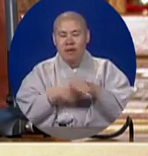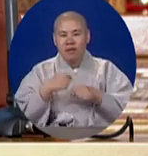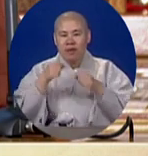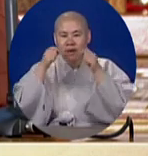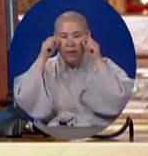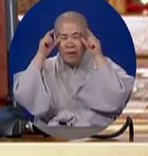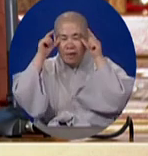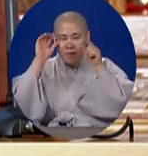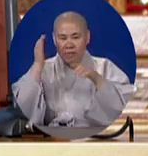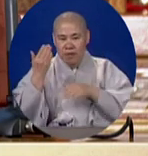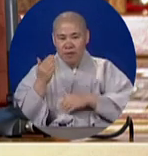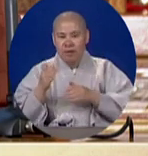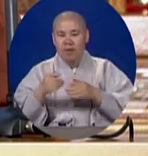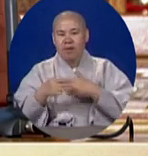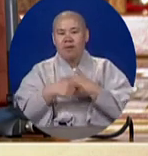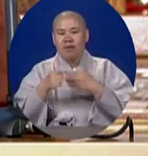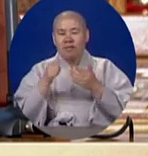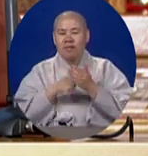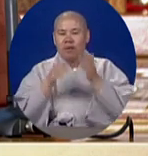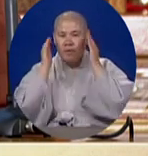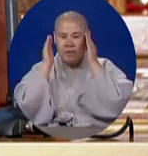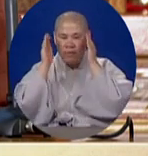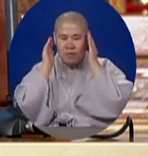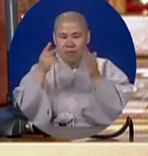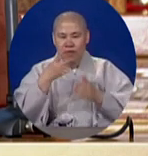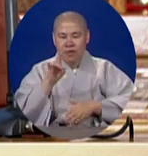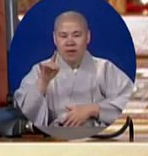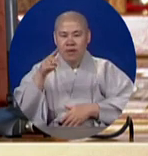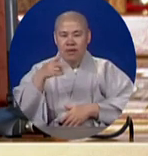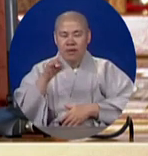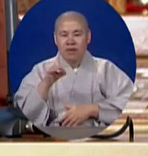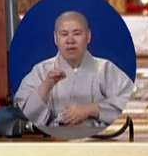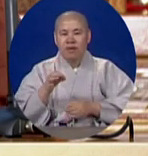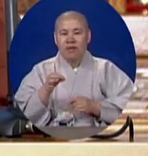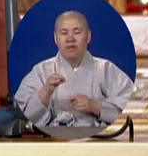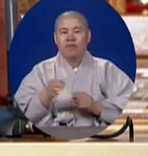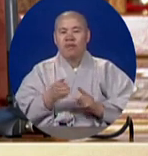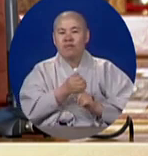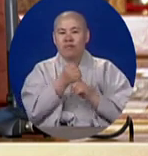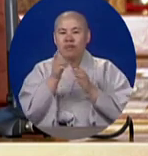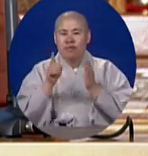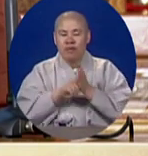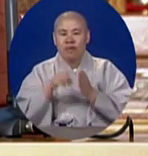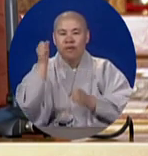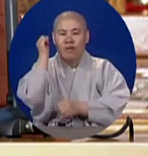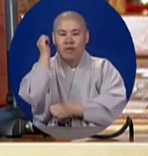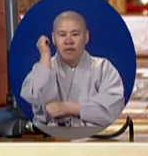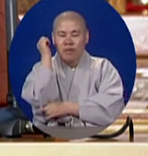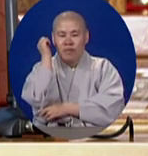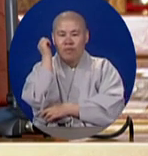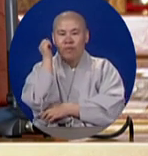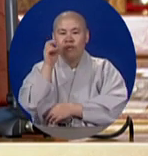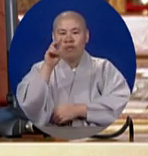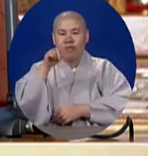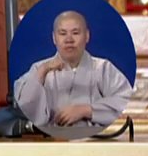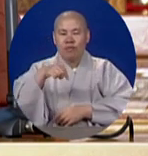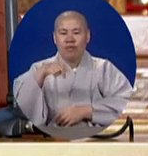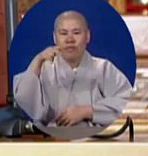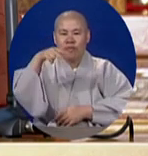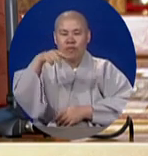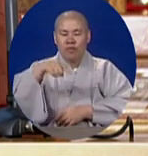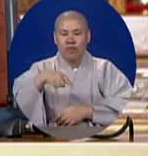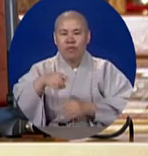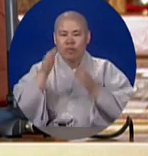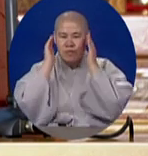전부 마음 공부예요. 마음 공부 이 대승불교 기본이 이겁니다. 이게 무주 공부예요. 머물미 없는 공부다.